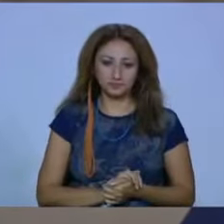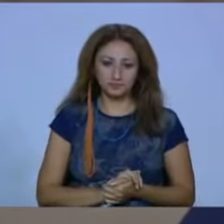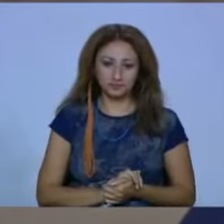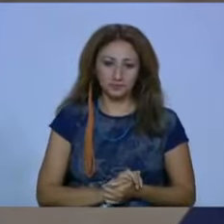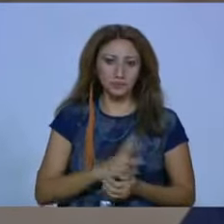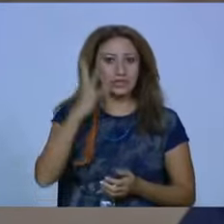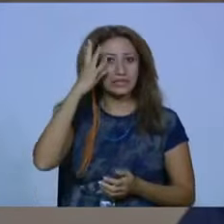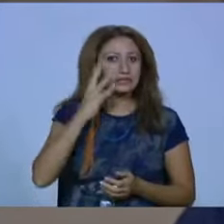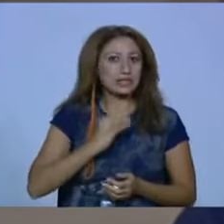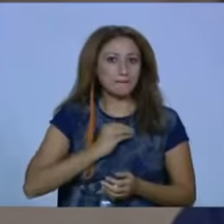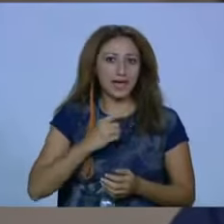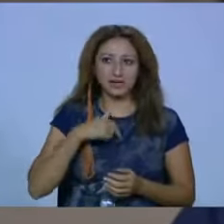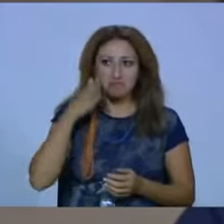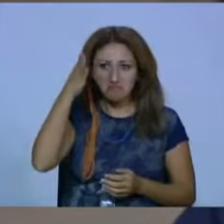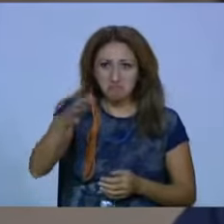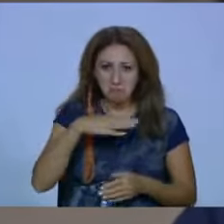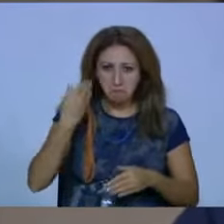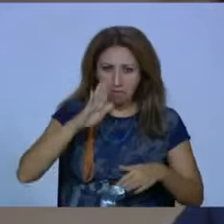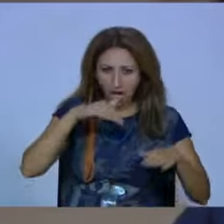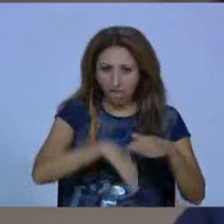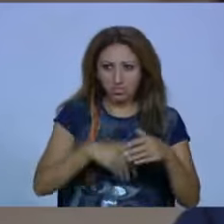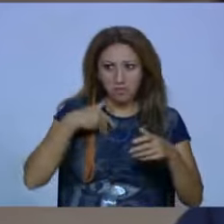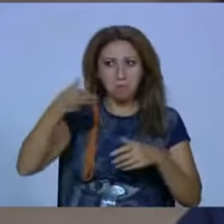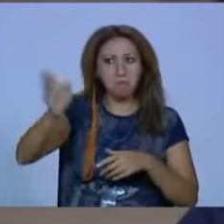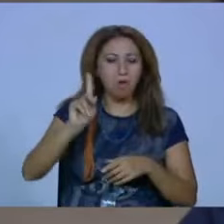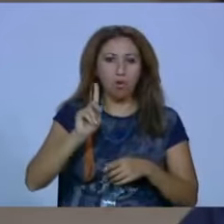ومعلش سامحني، انا ما زرتوش من زمان جدا،